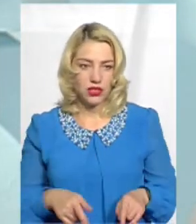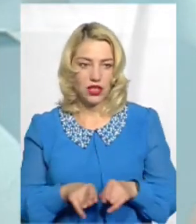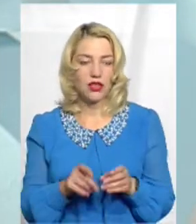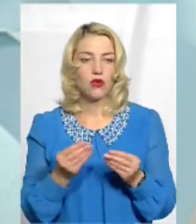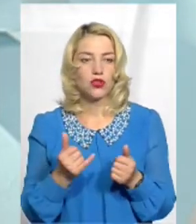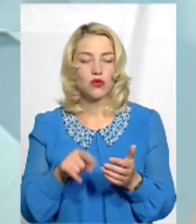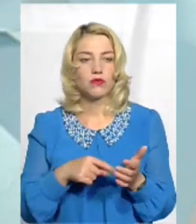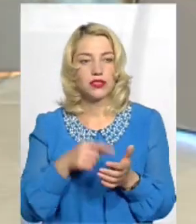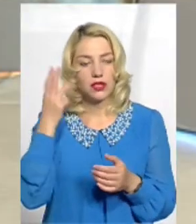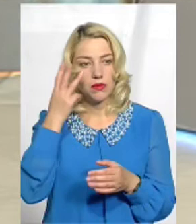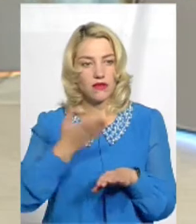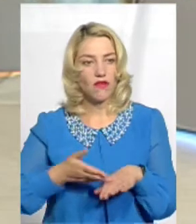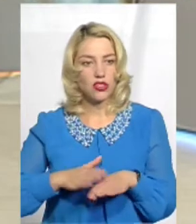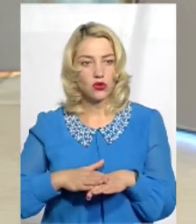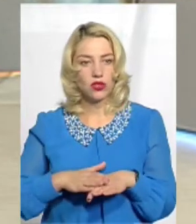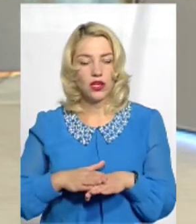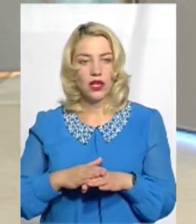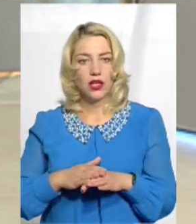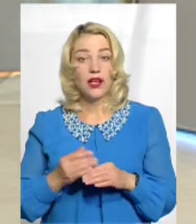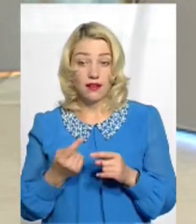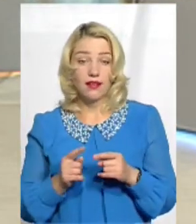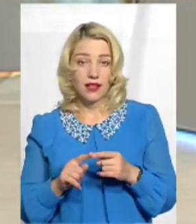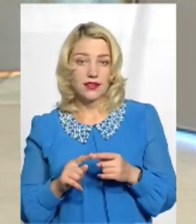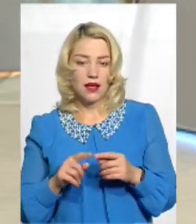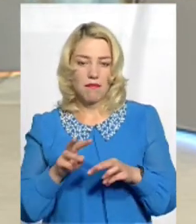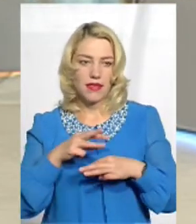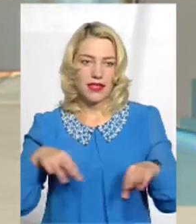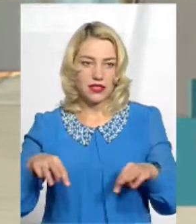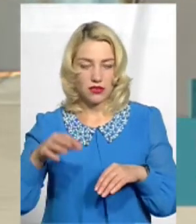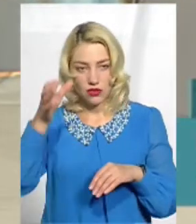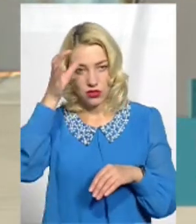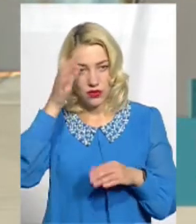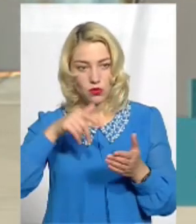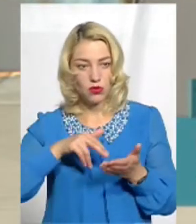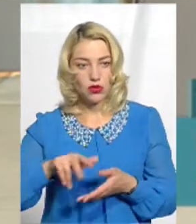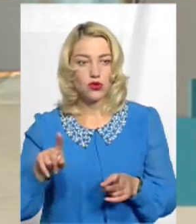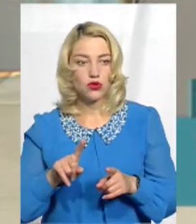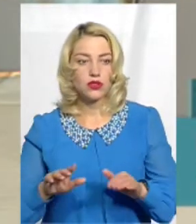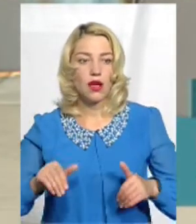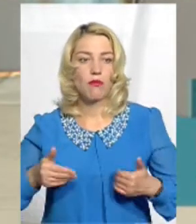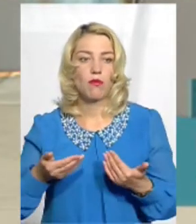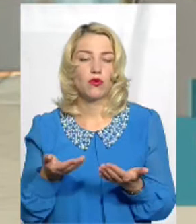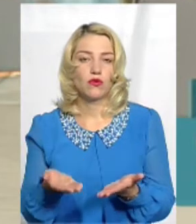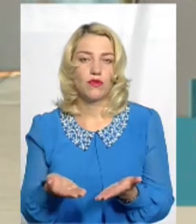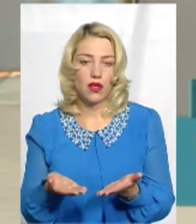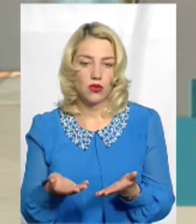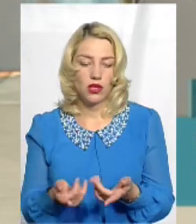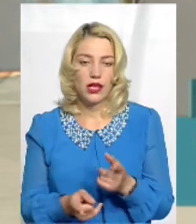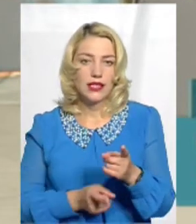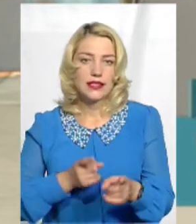Хмельницькому досить важко. Власне, на те і Міністерство освіти пішло, що запропонувало